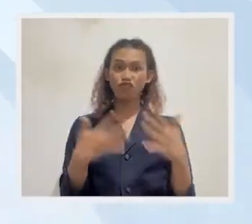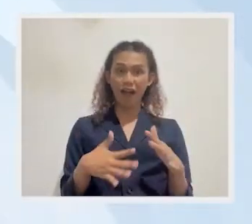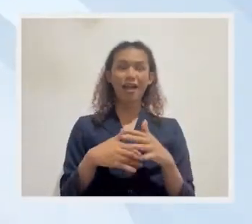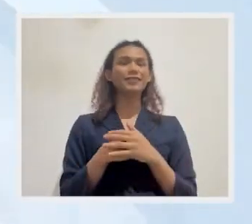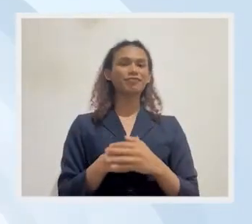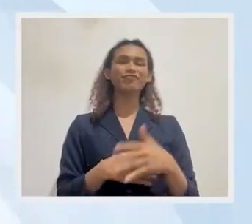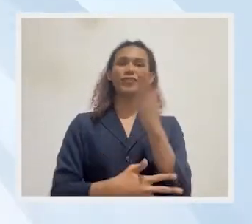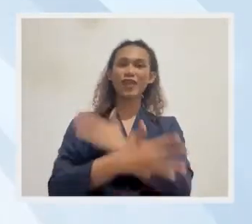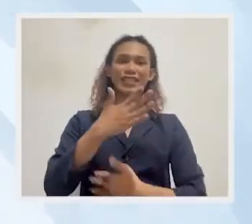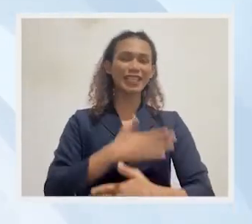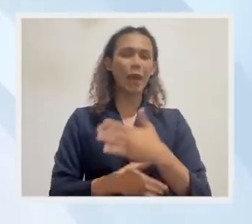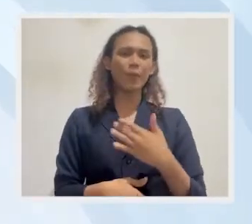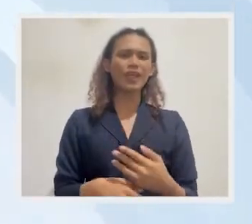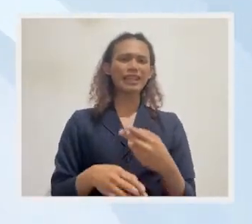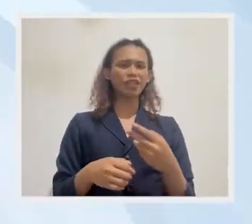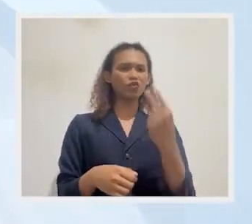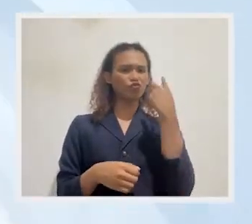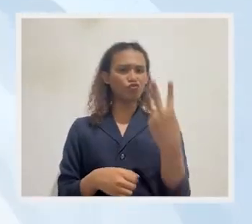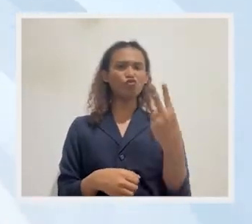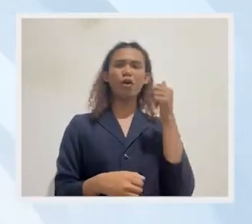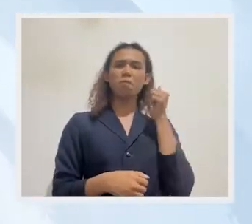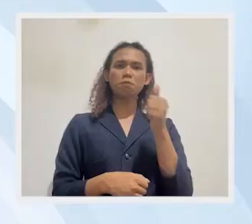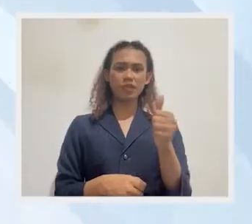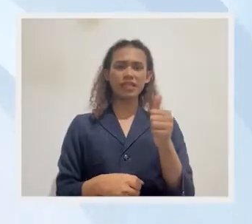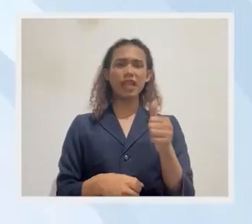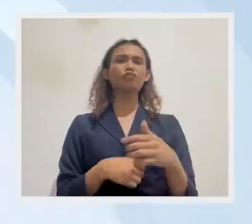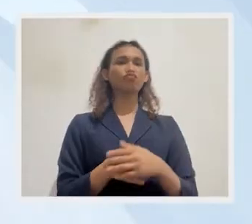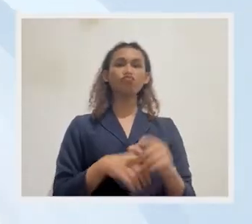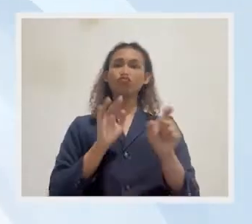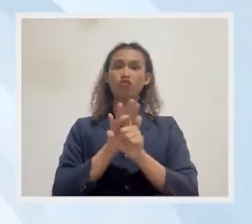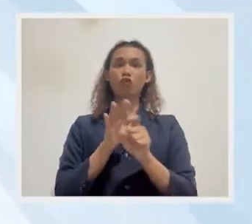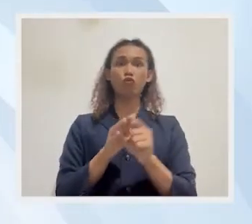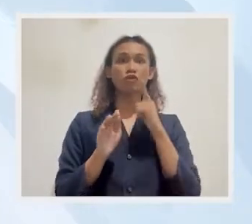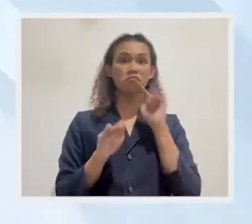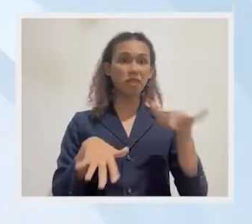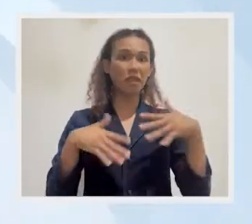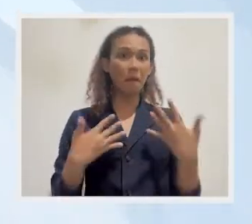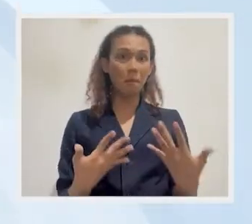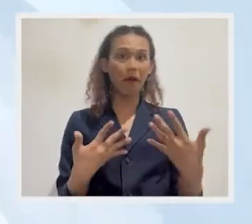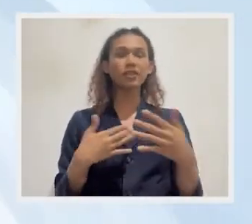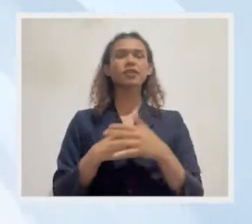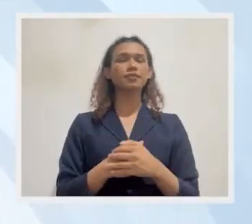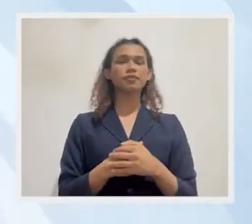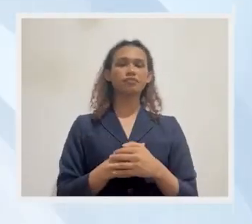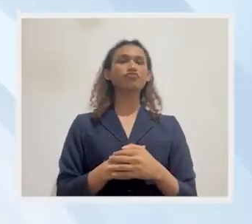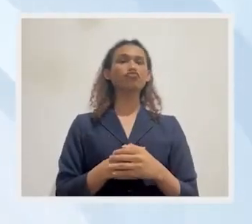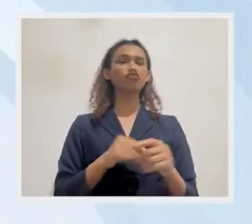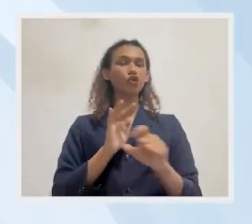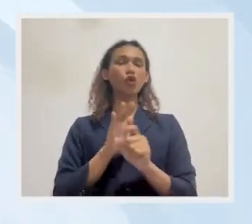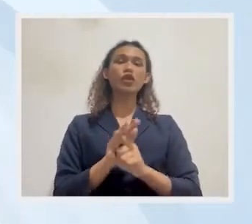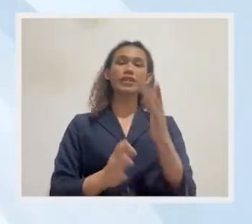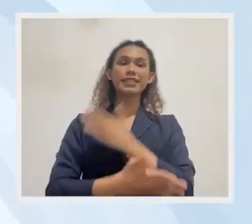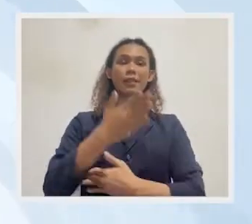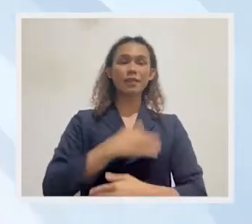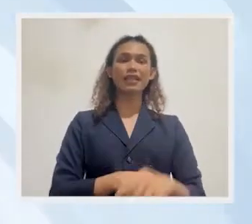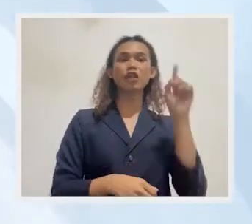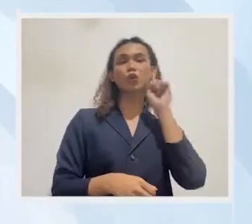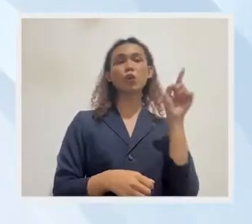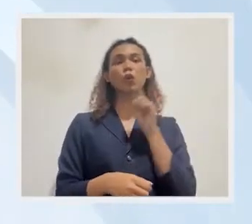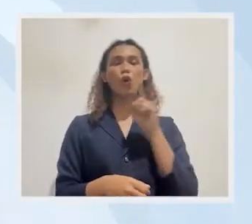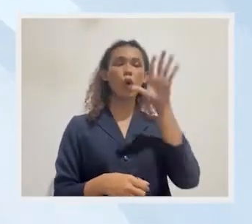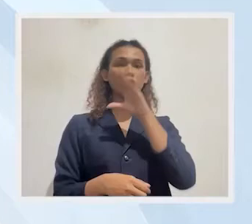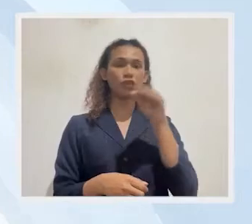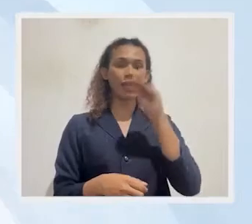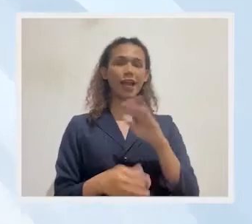disebutkan, disabilitas bisa mempunyai 2 atau lebih ragam disabilitas, antara lain disabilitas rungu wicara